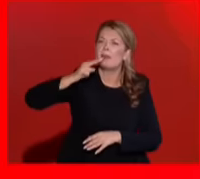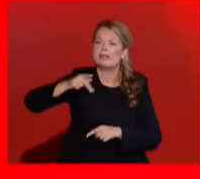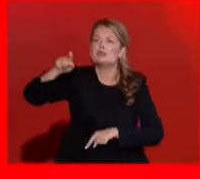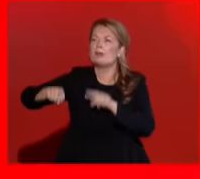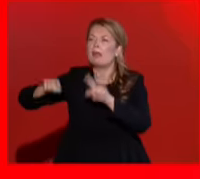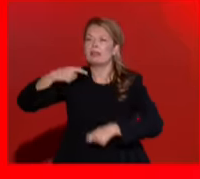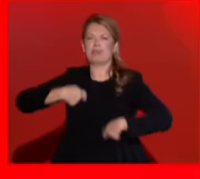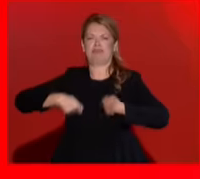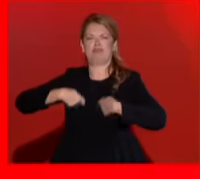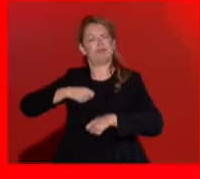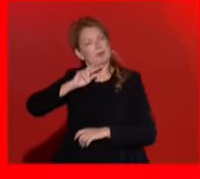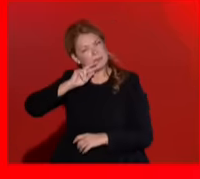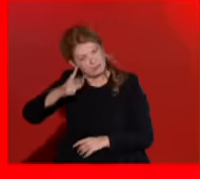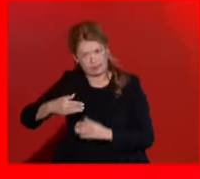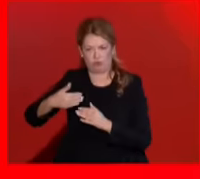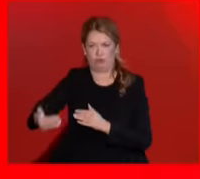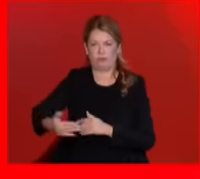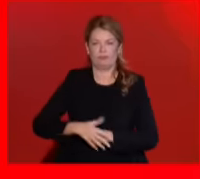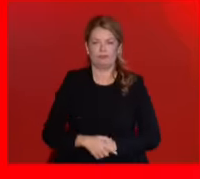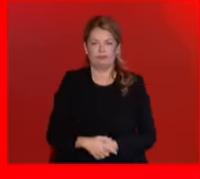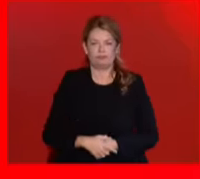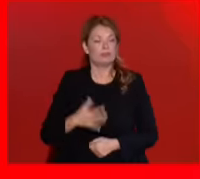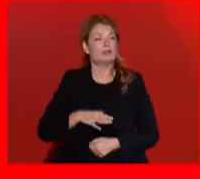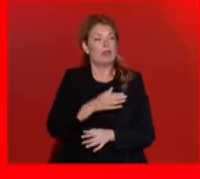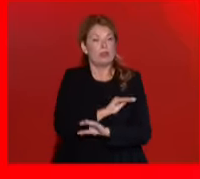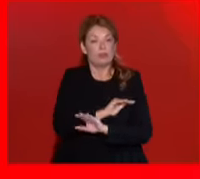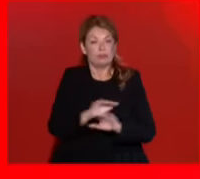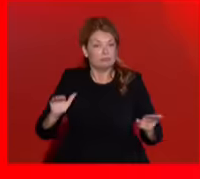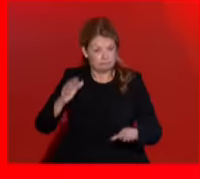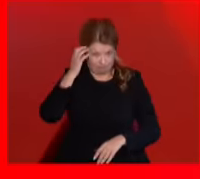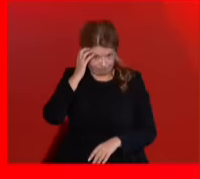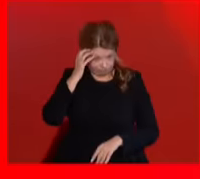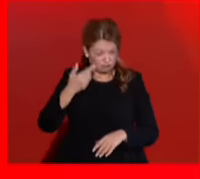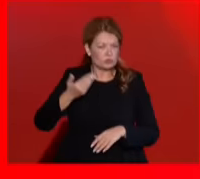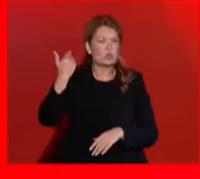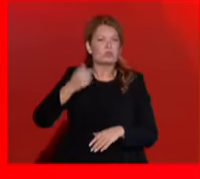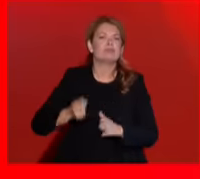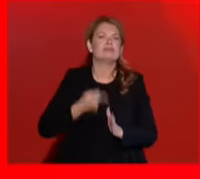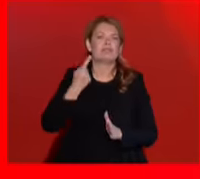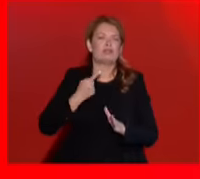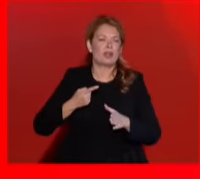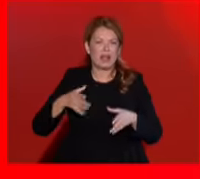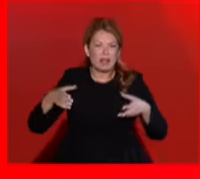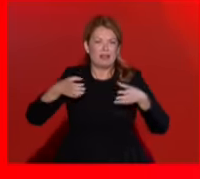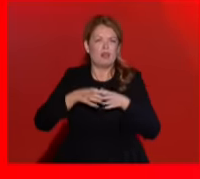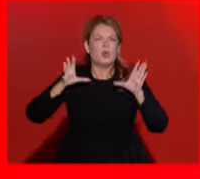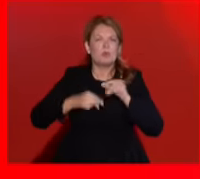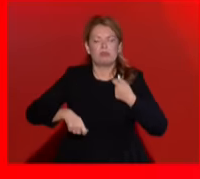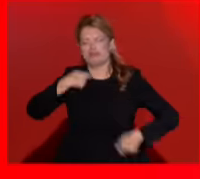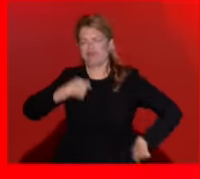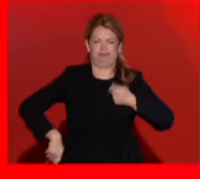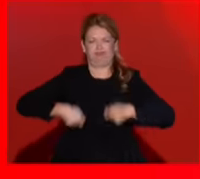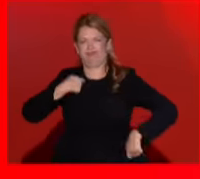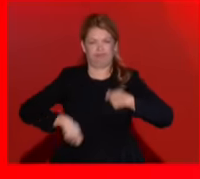Θέλω να θυμίσω λοιπόν ότι όταν ξέσπασε το κίνημα των αγανακτισμένων, εμείς ήμασταν το